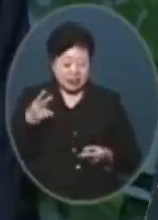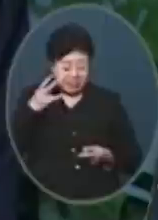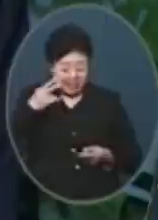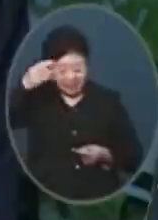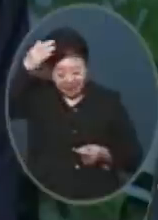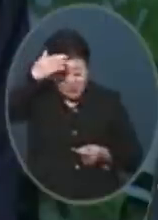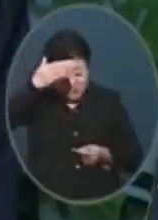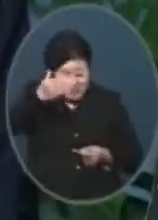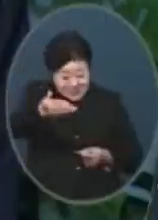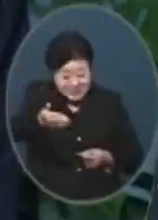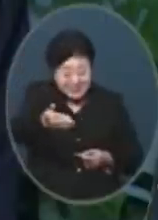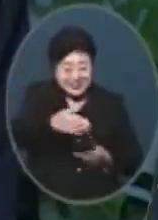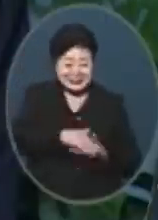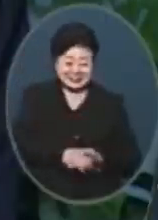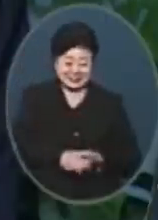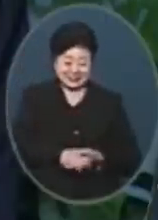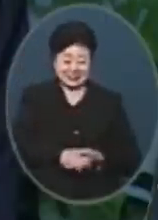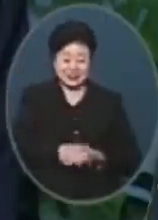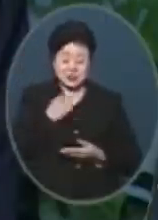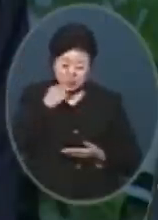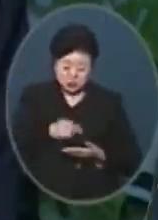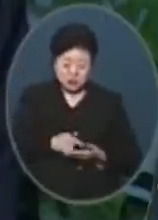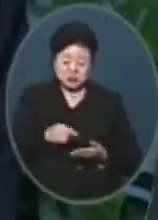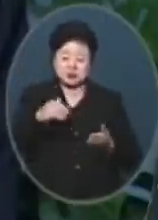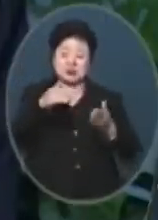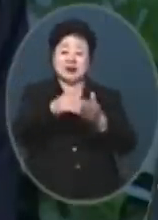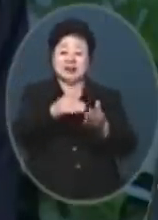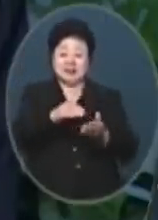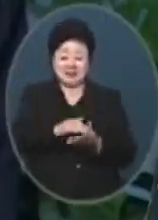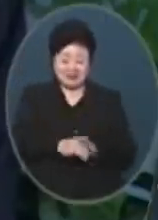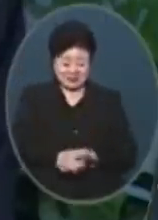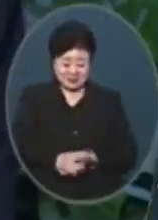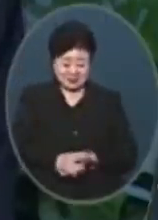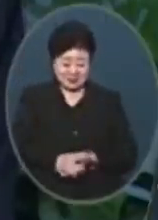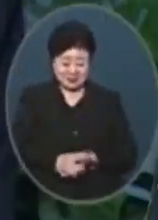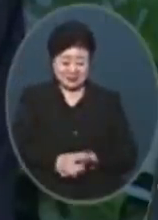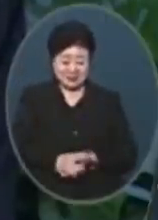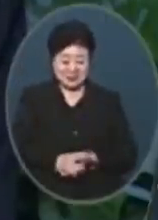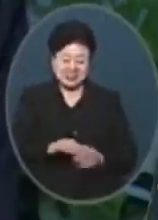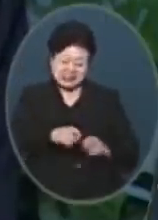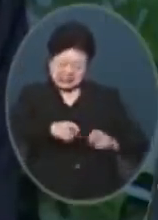해드리지요. 그럼 끝장나는 것입니다.